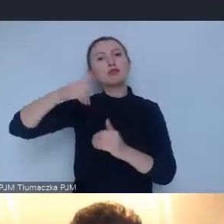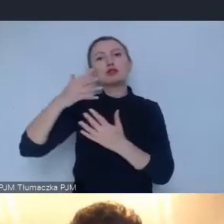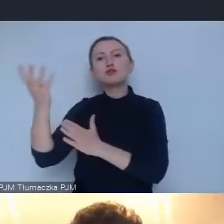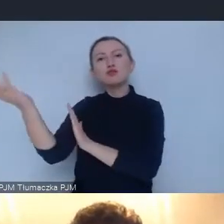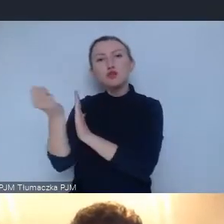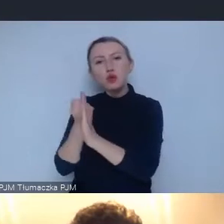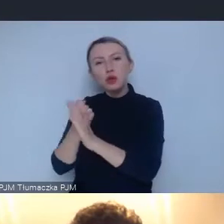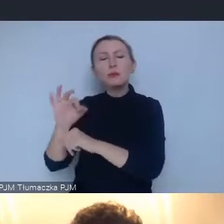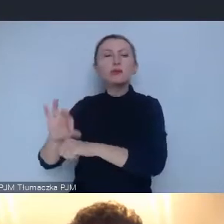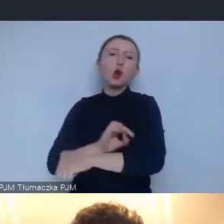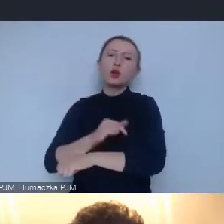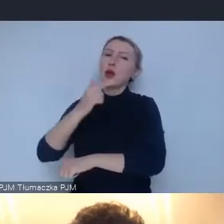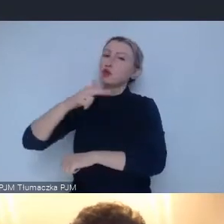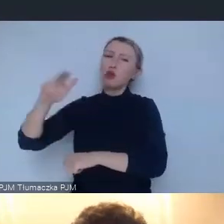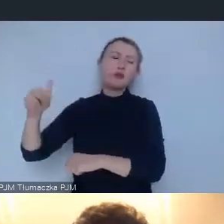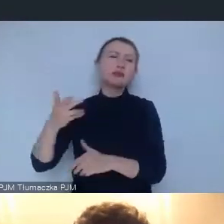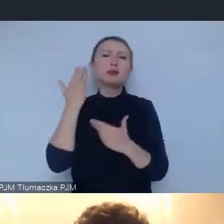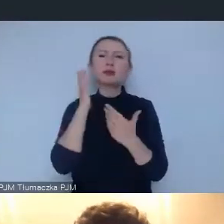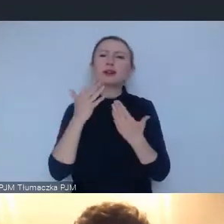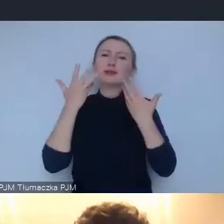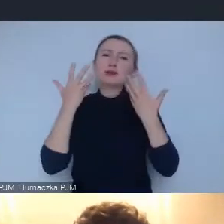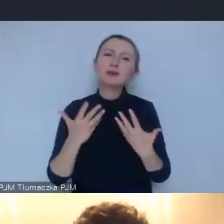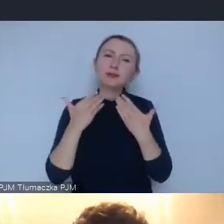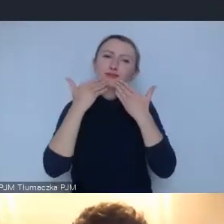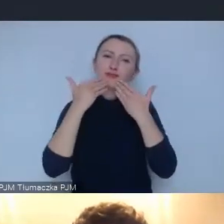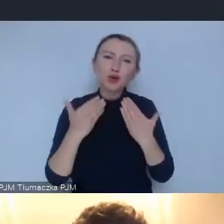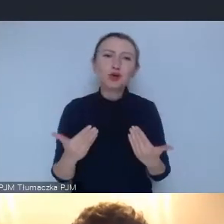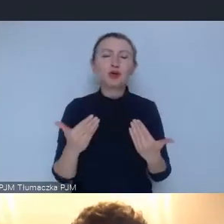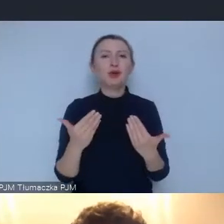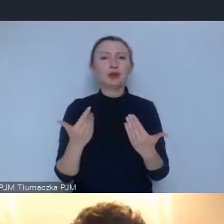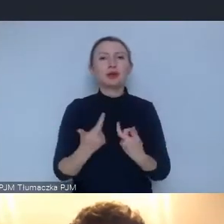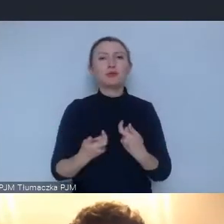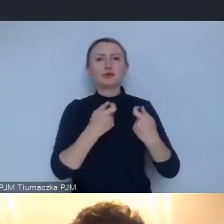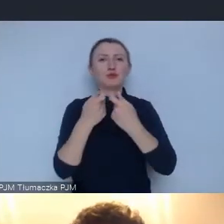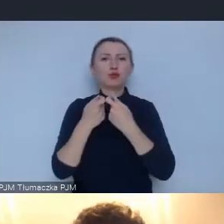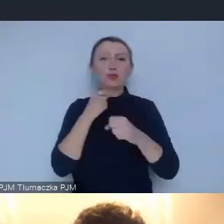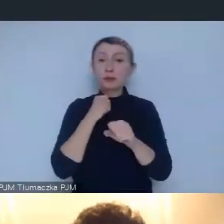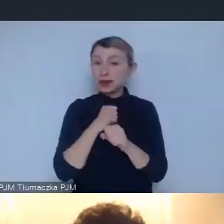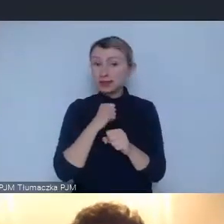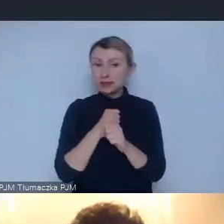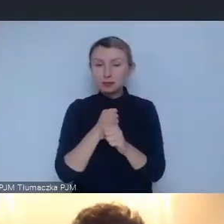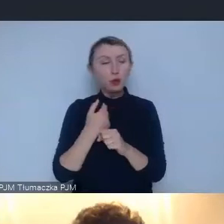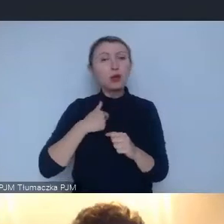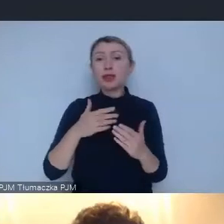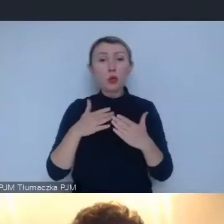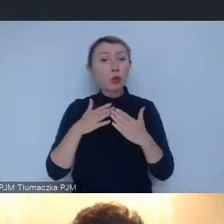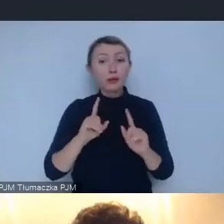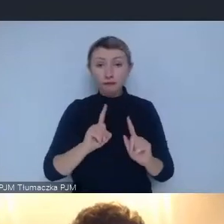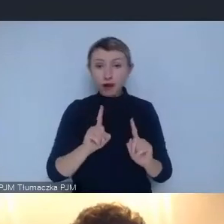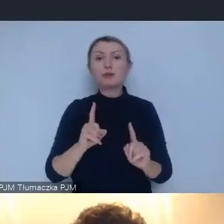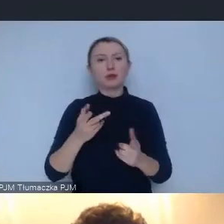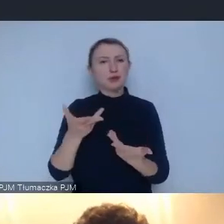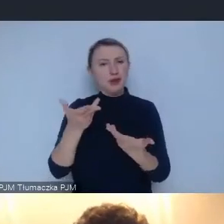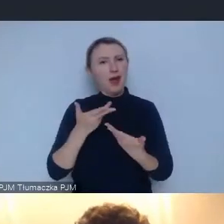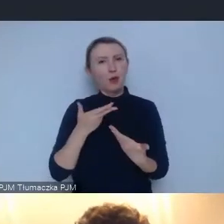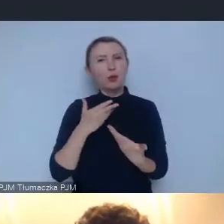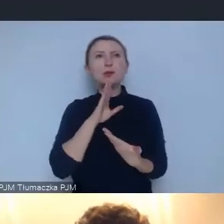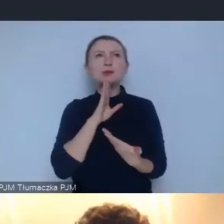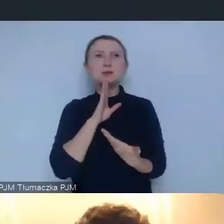z projektu norweskiego i bardzo chciałbym tutaj podziękować za tą wspólną pracę, bo nie ukrywam, że ona dała mi taką